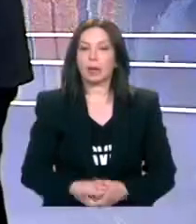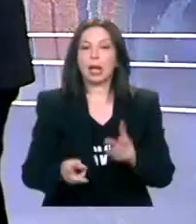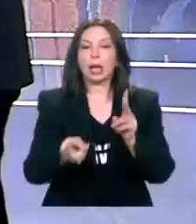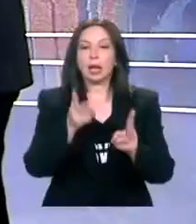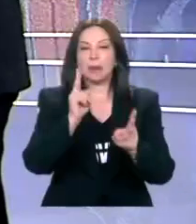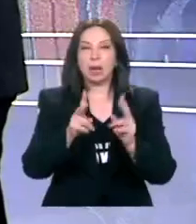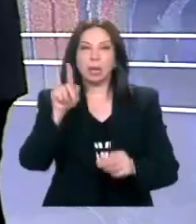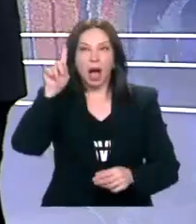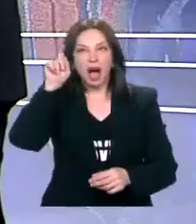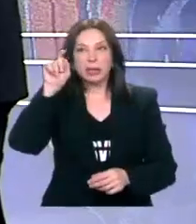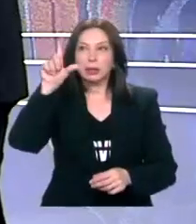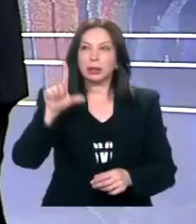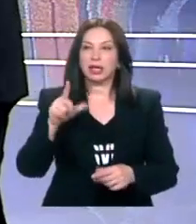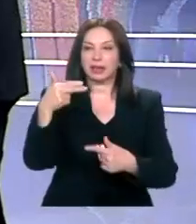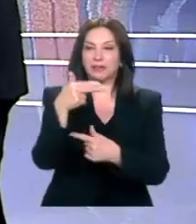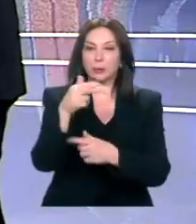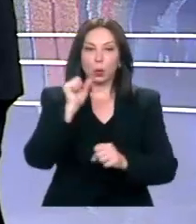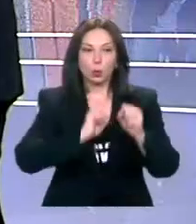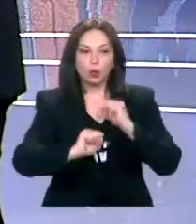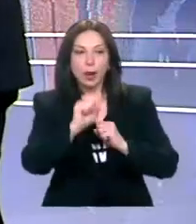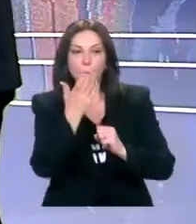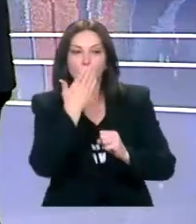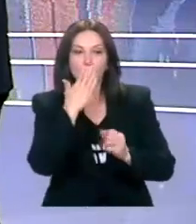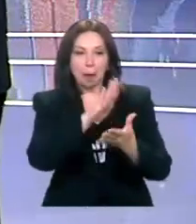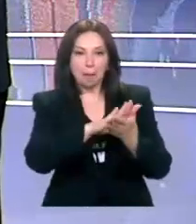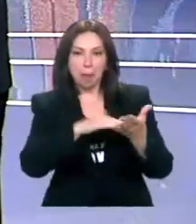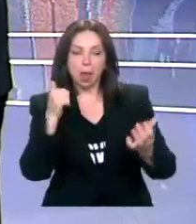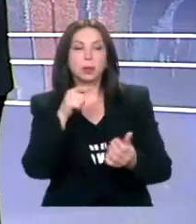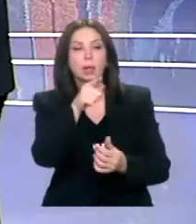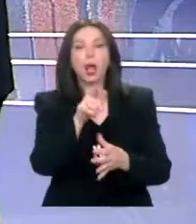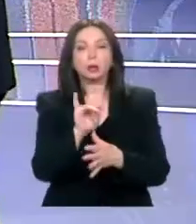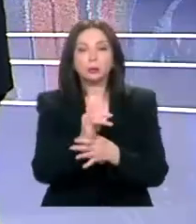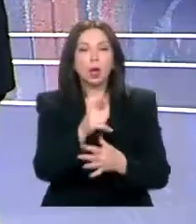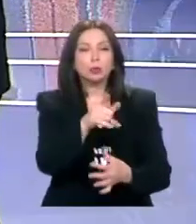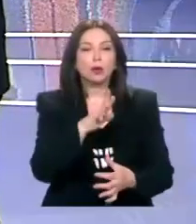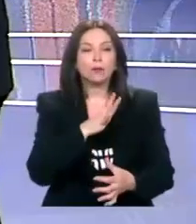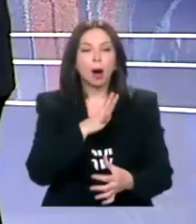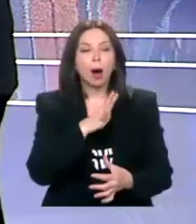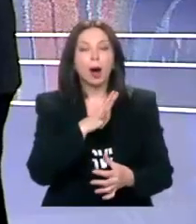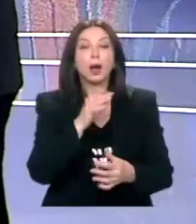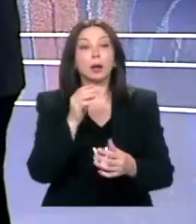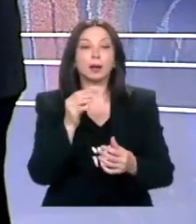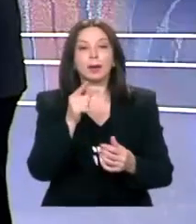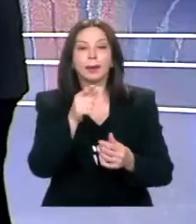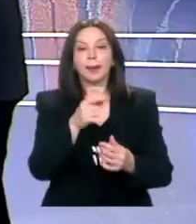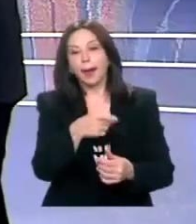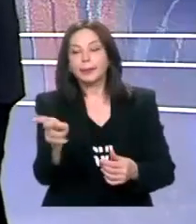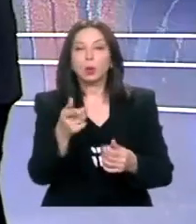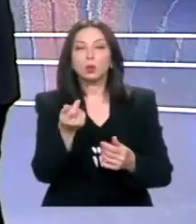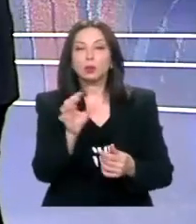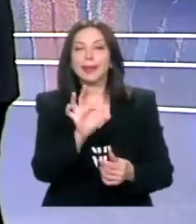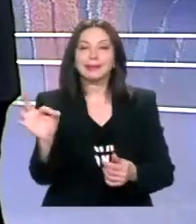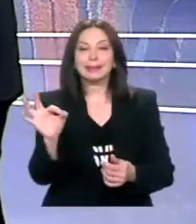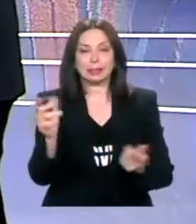Bazı uyanık firmalar üniversiteden yeni mezun olan gençleri tecrübe kazanırsın diyerek ücretsiz çalıştırıyor. Adına da gönüllü çalışan